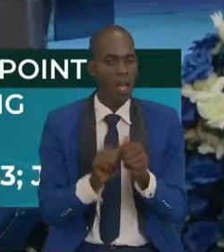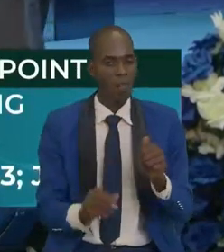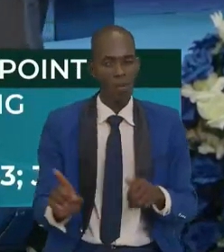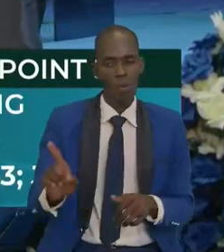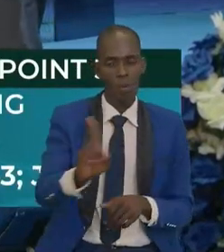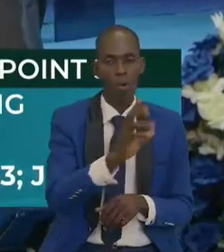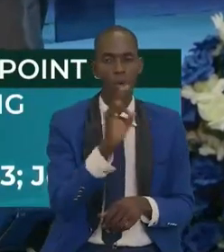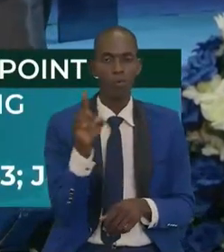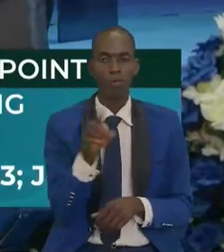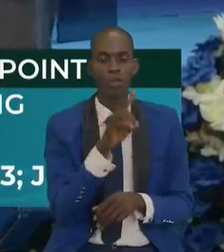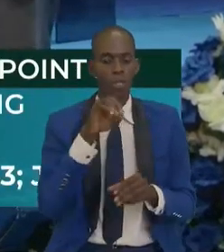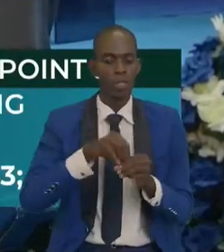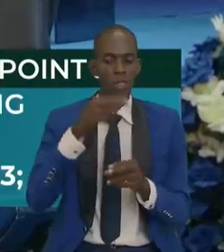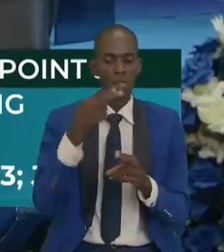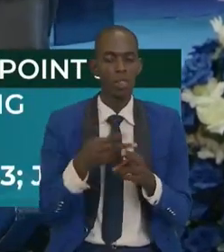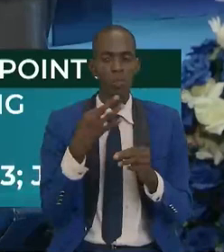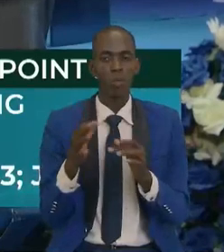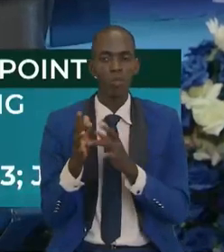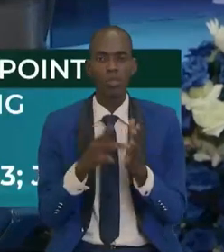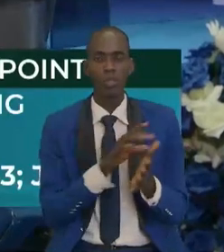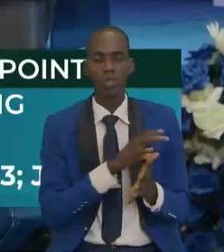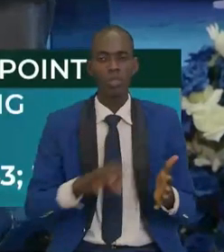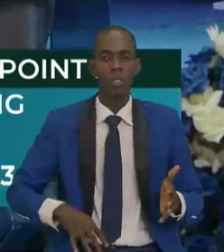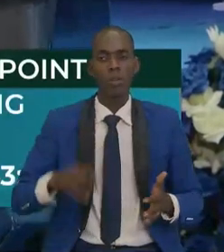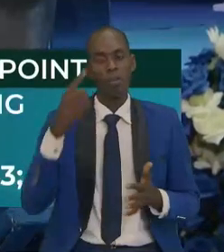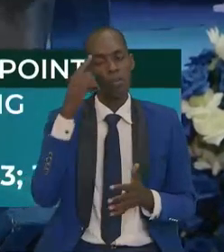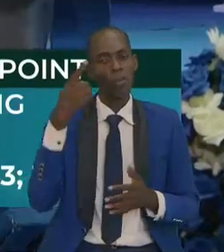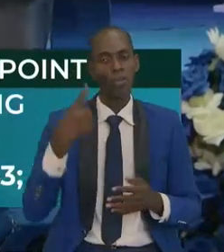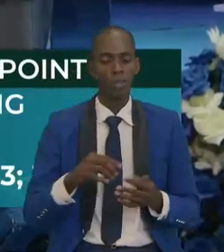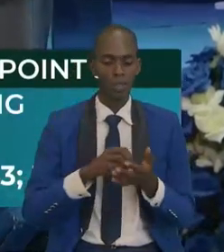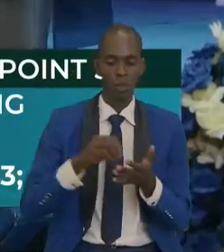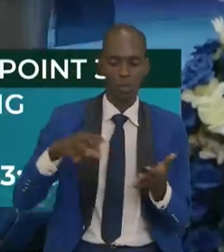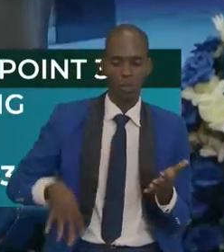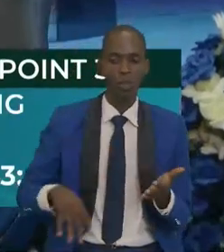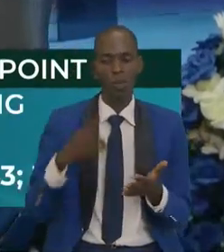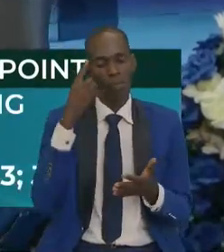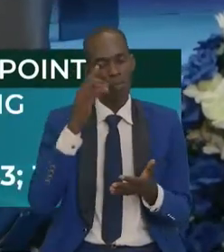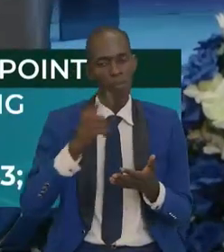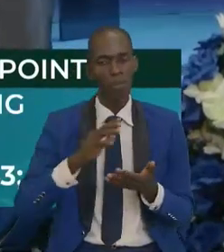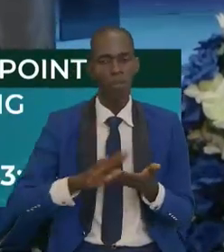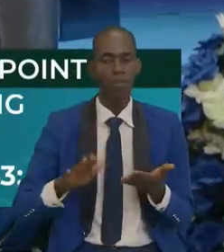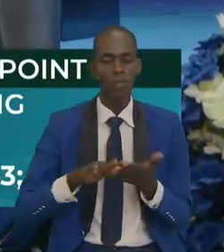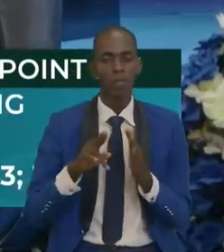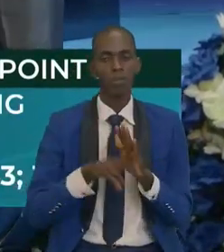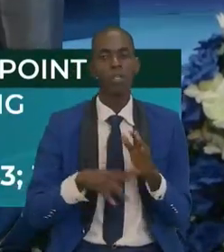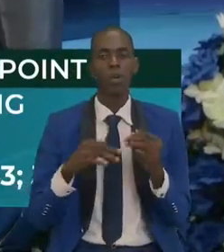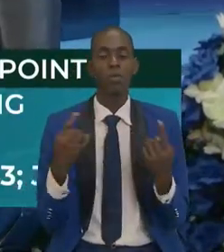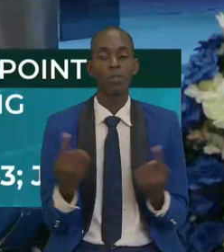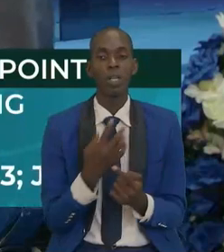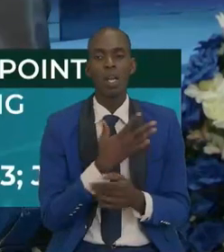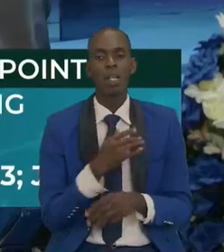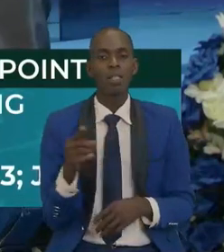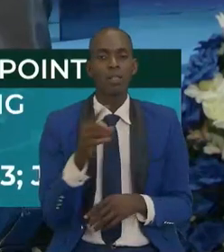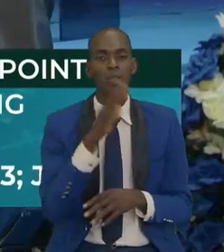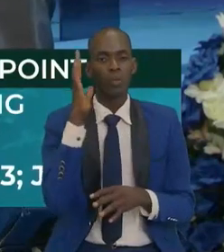repentez-vous et que chacun de vous soit baptisé au nom